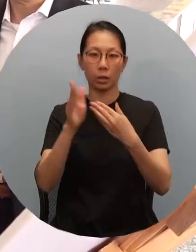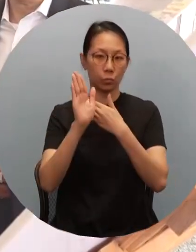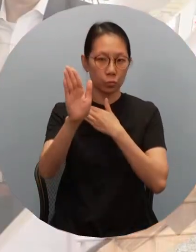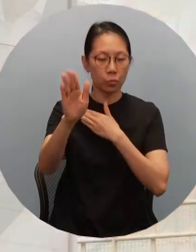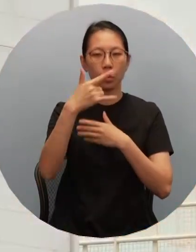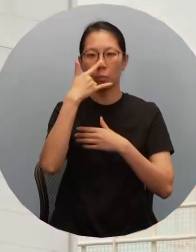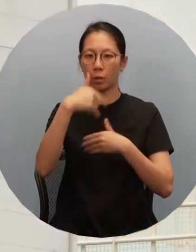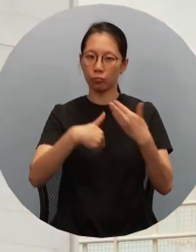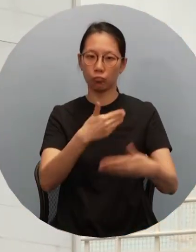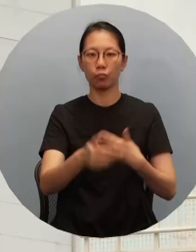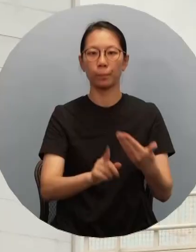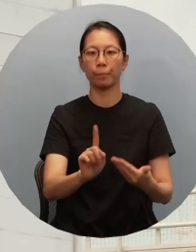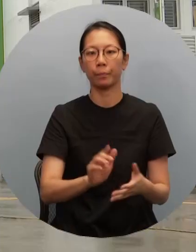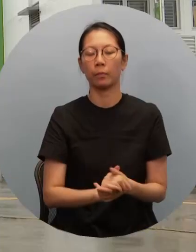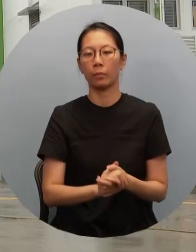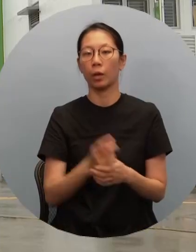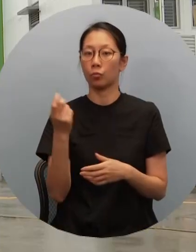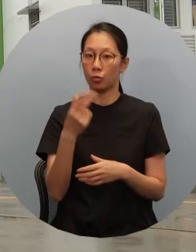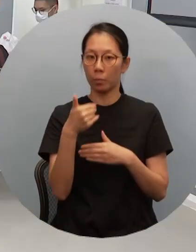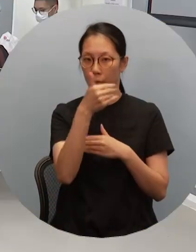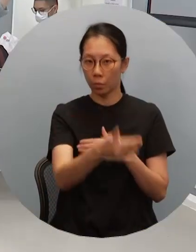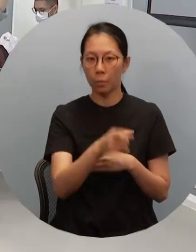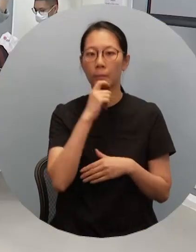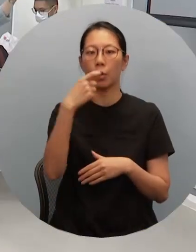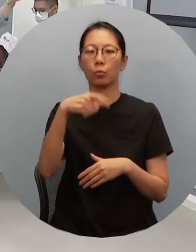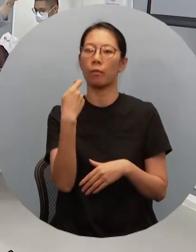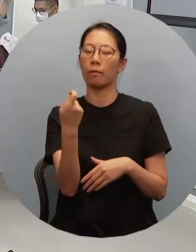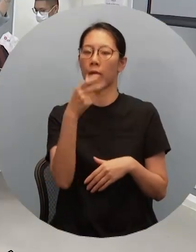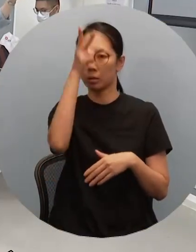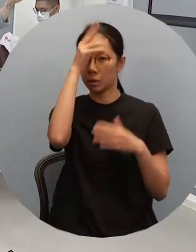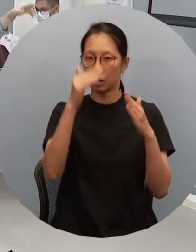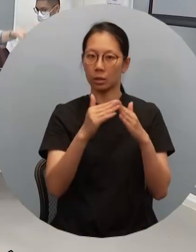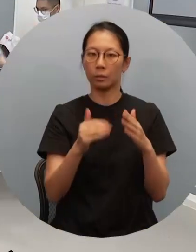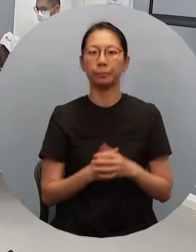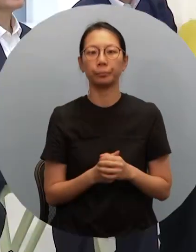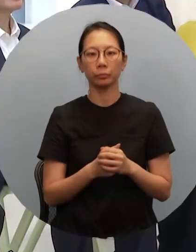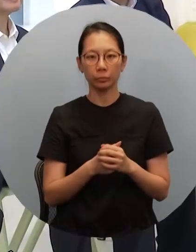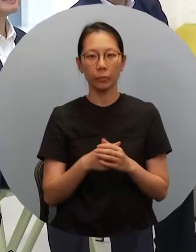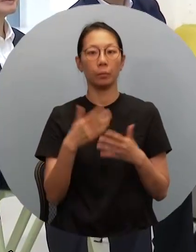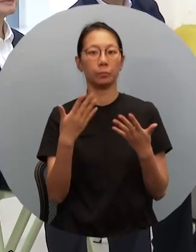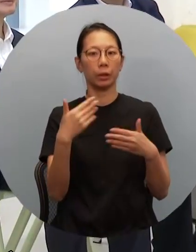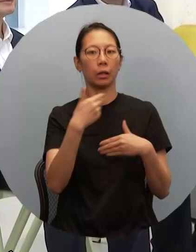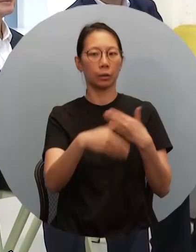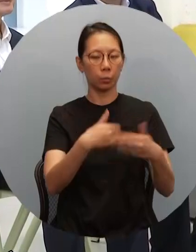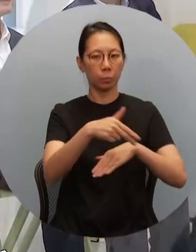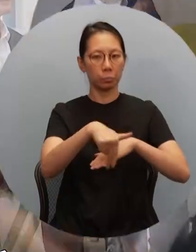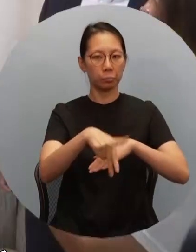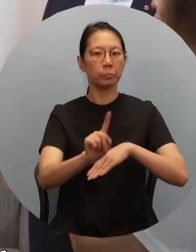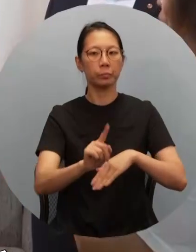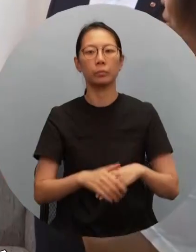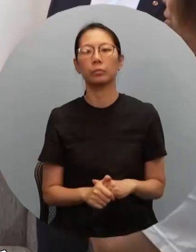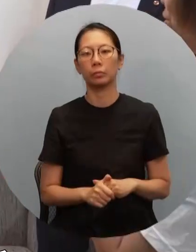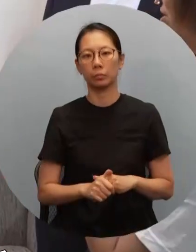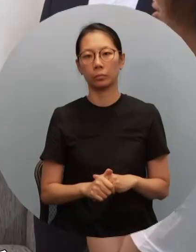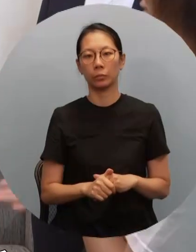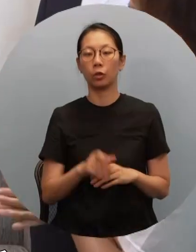展。夏寶龍之後到訪元朗油博路簡約公屋，聽取簡約公屋項目最新進度，並探